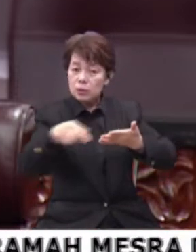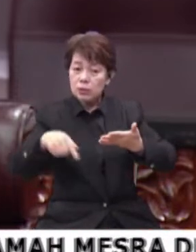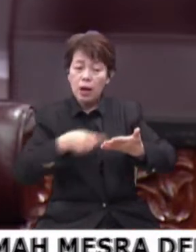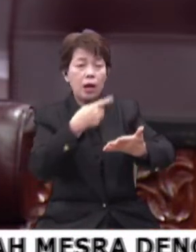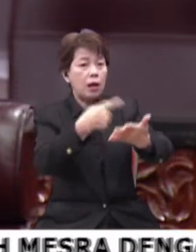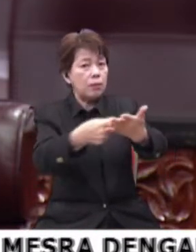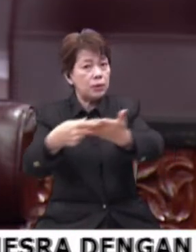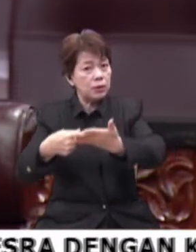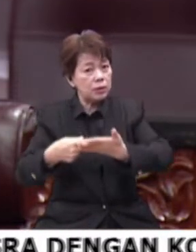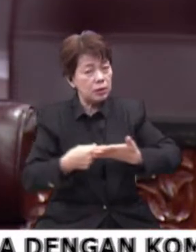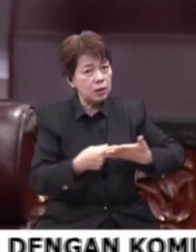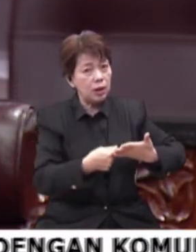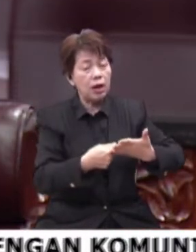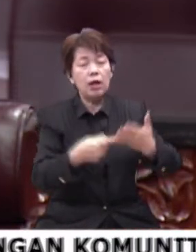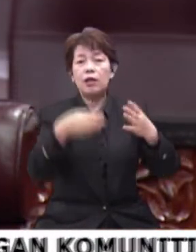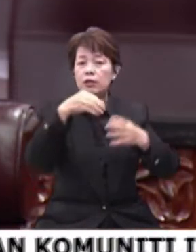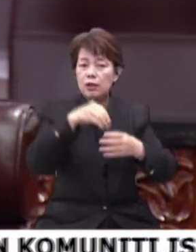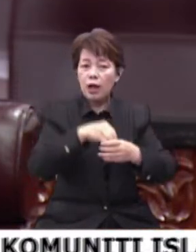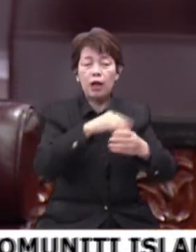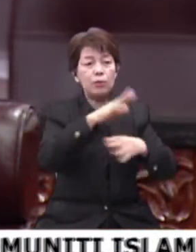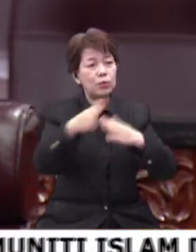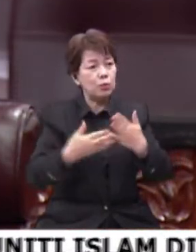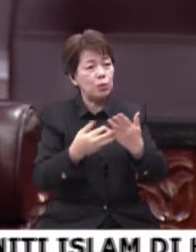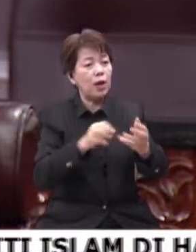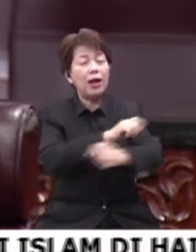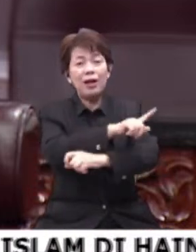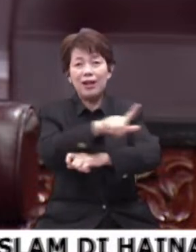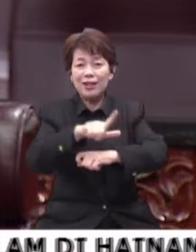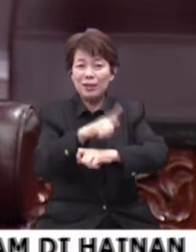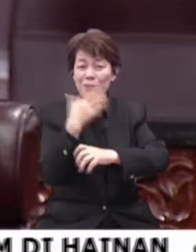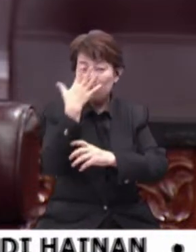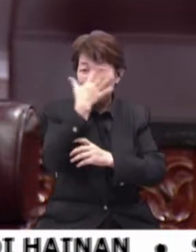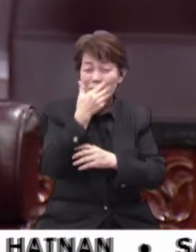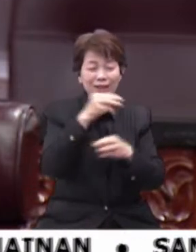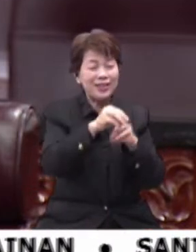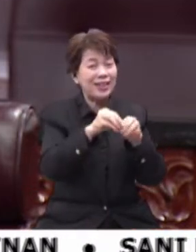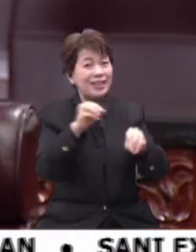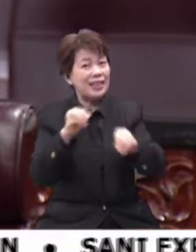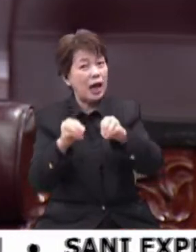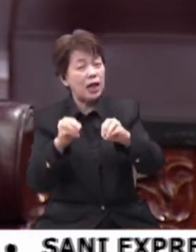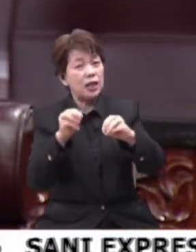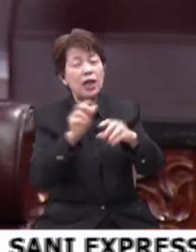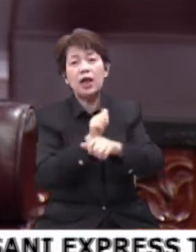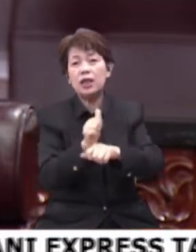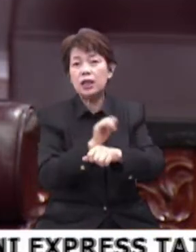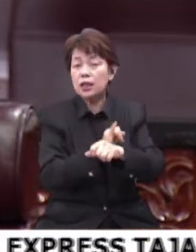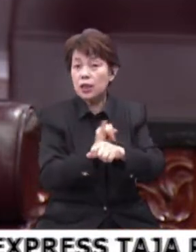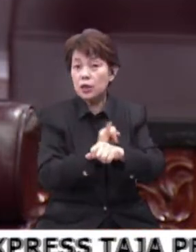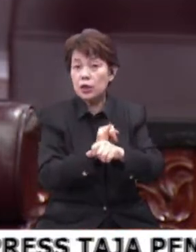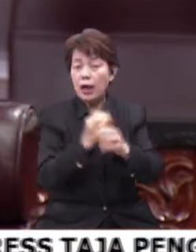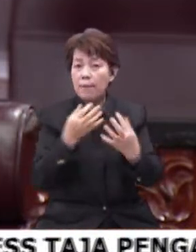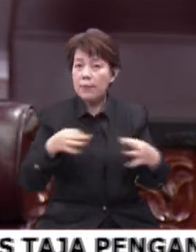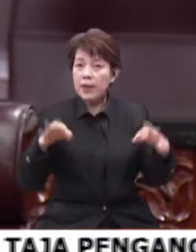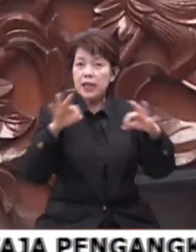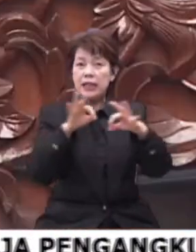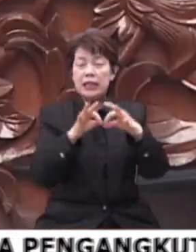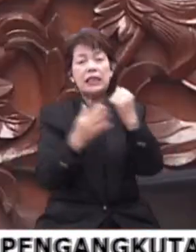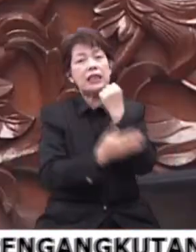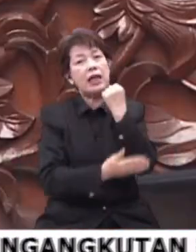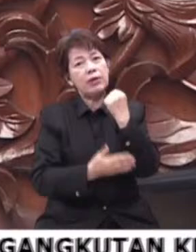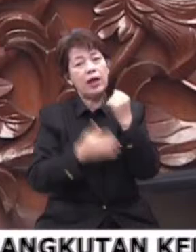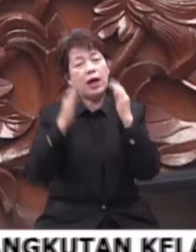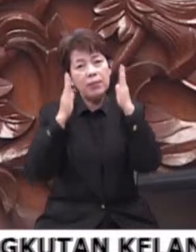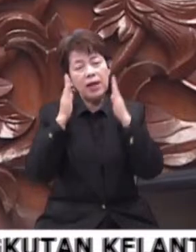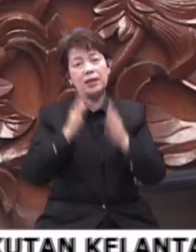secara kedalaman supaya akhirnya landscape ini akan menjadi satu indasi yang penting dalam negara terima kasih